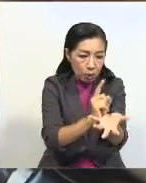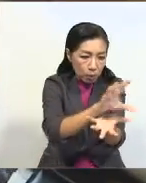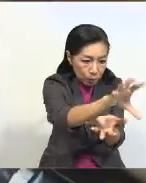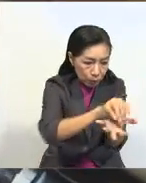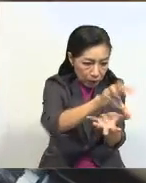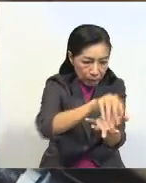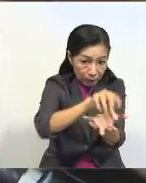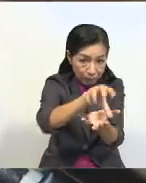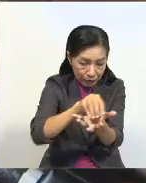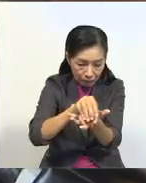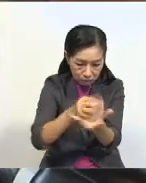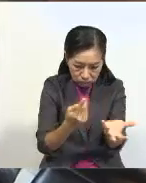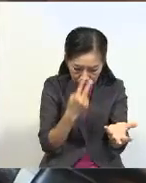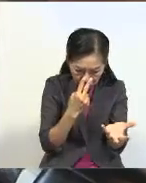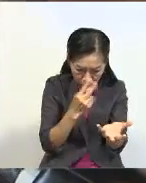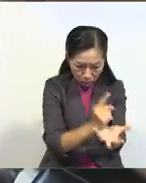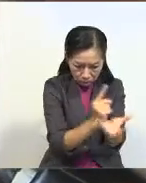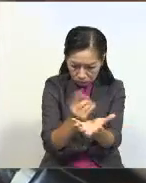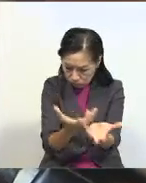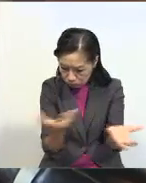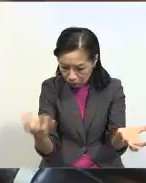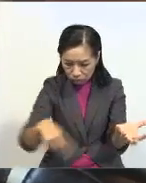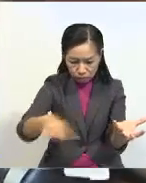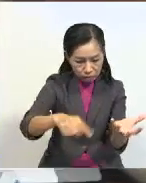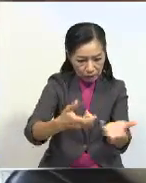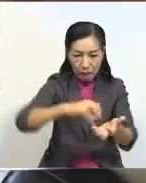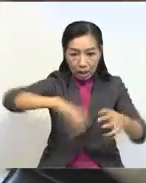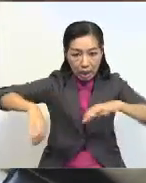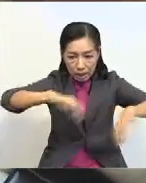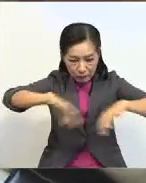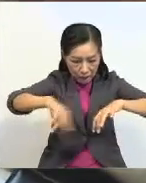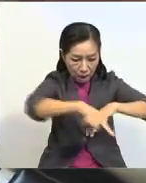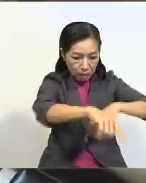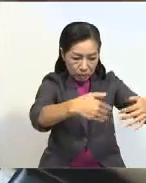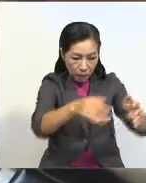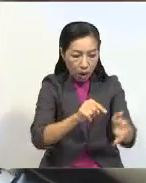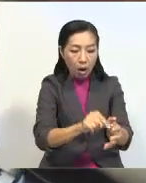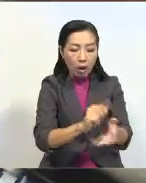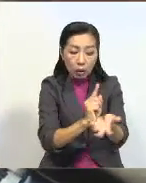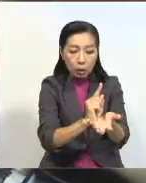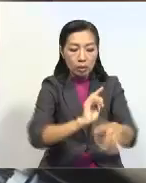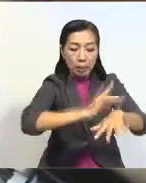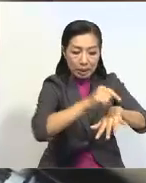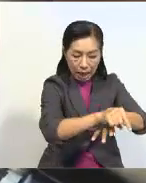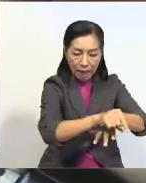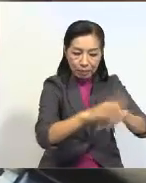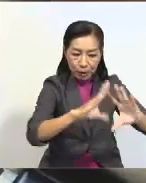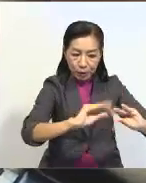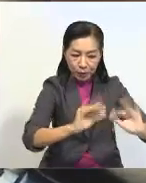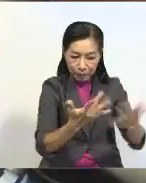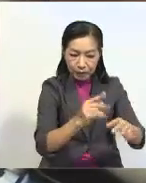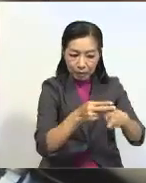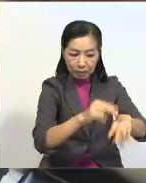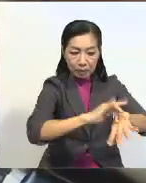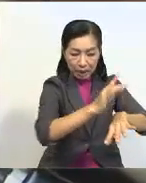การแยกเป็นกระทงที่ทำจากวัสดุธรรมชาติหรือกระทงที่ย่อยสลายได้แล้วก็อีกส่วนหนึ่งก็เป็นกระท